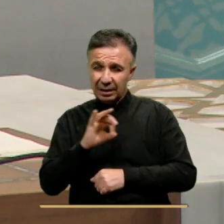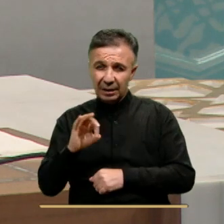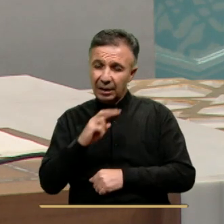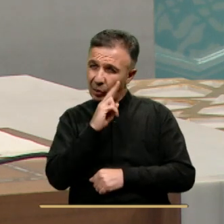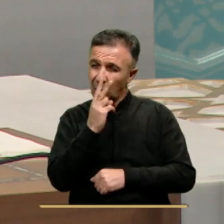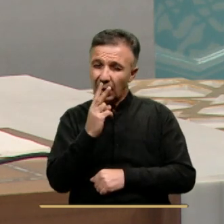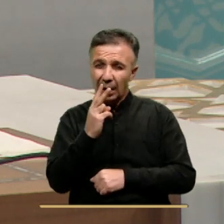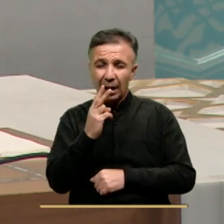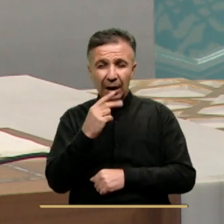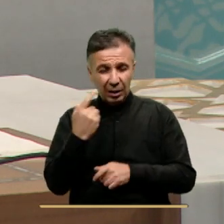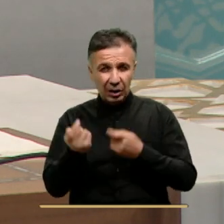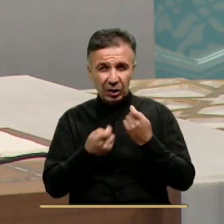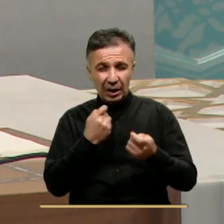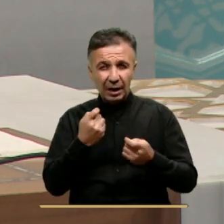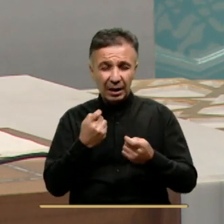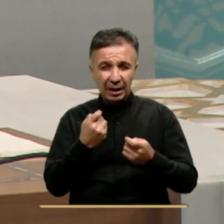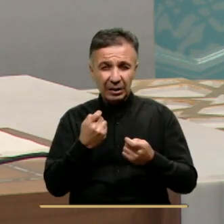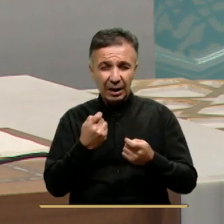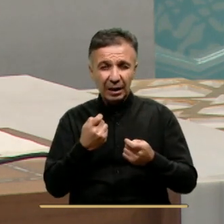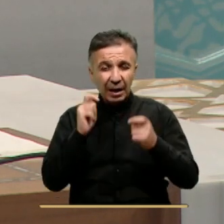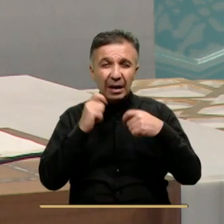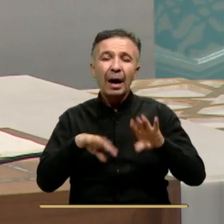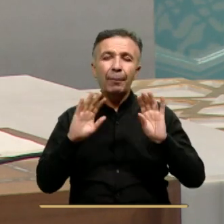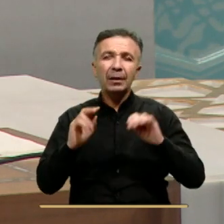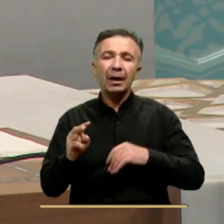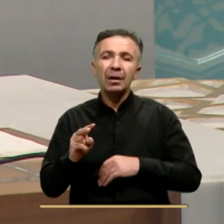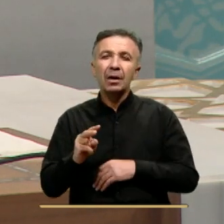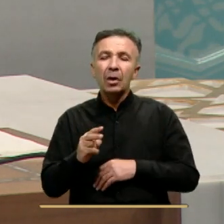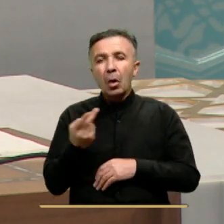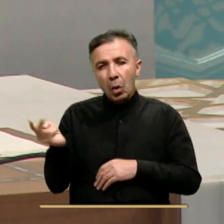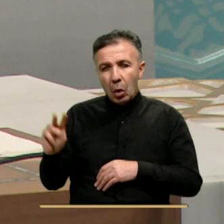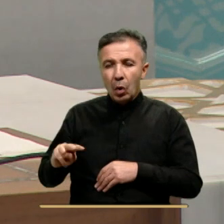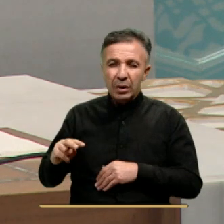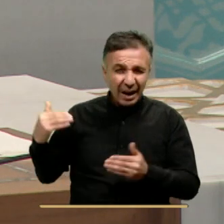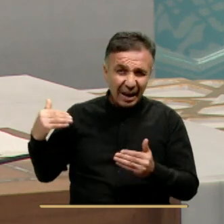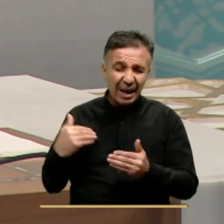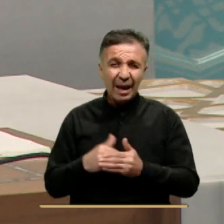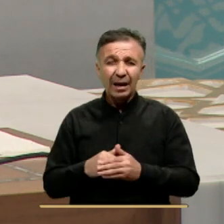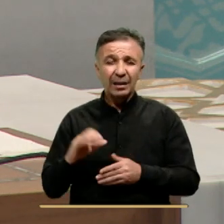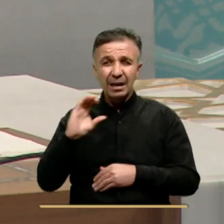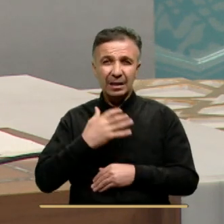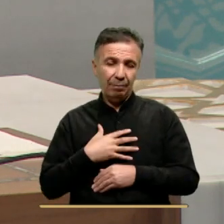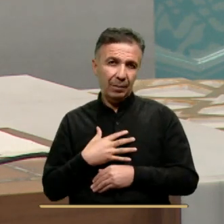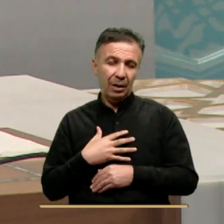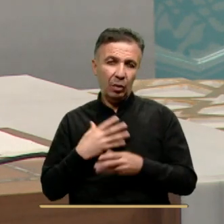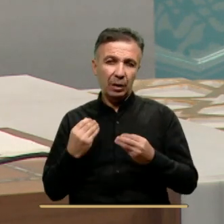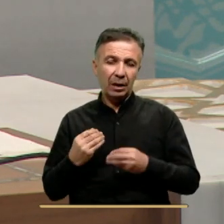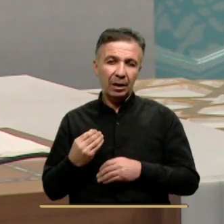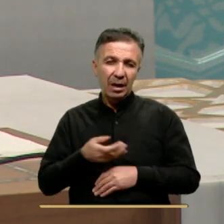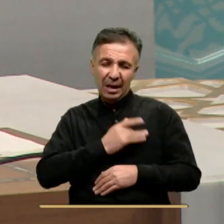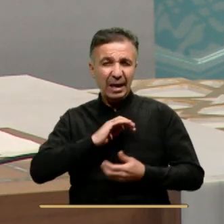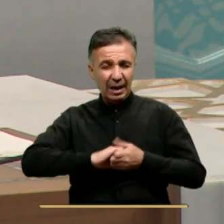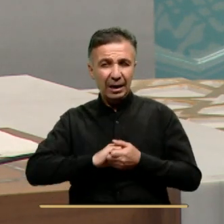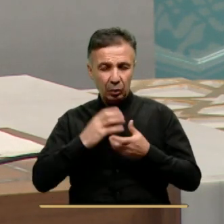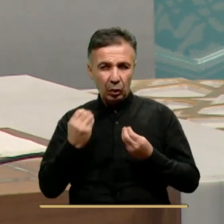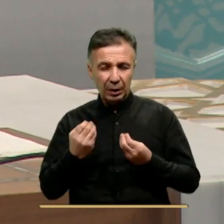günahlarla kötülüklerle israf etmeden son nefeslerimiz verinceye kadar İslam üzere İhlas üzere